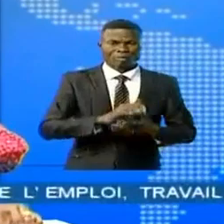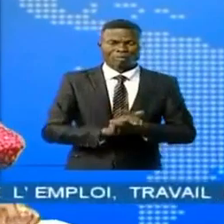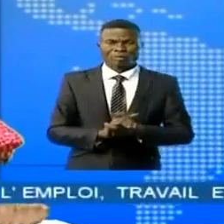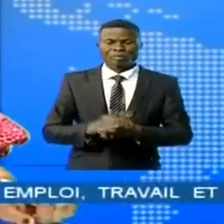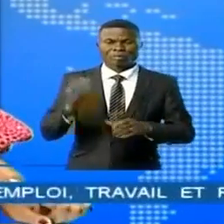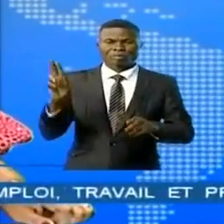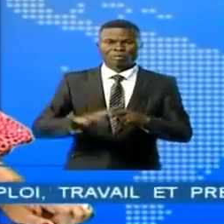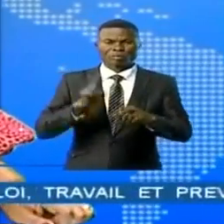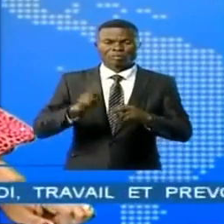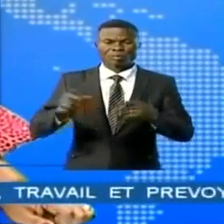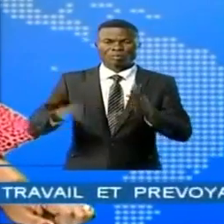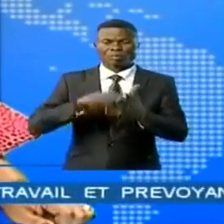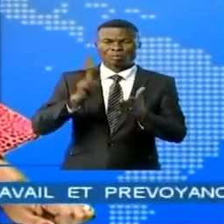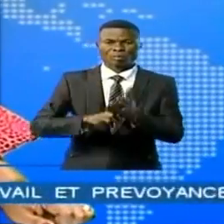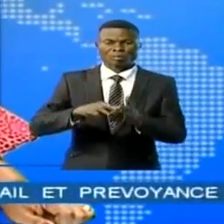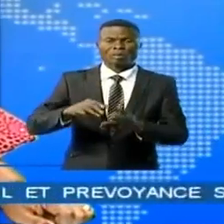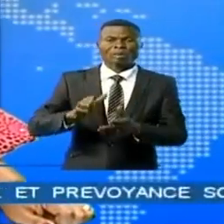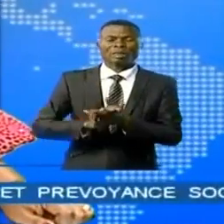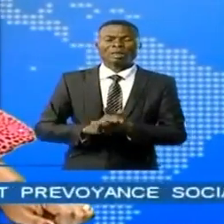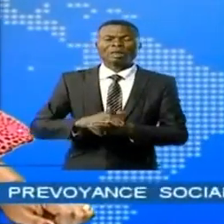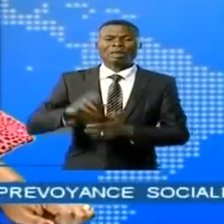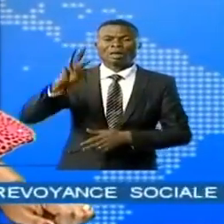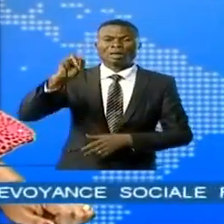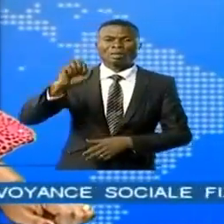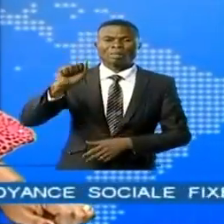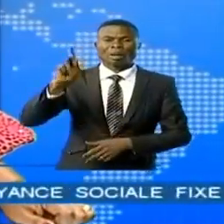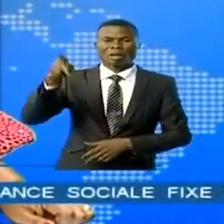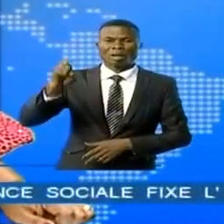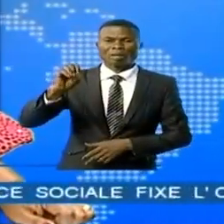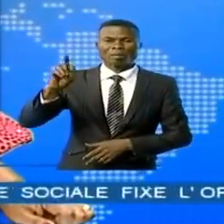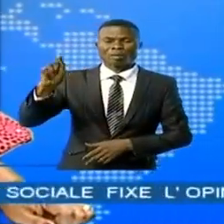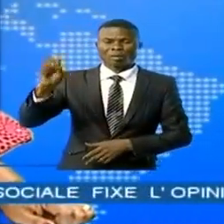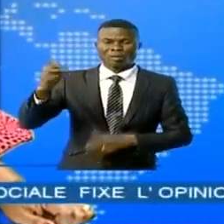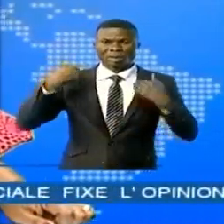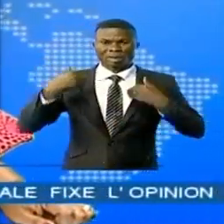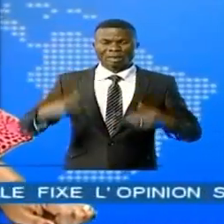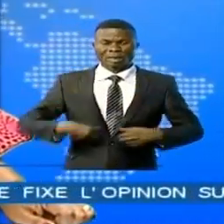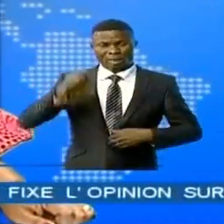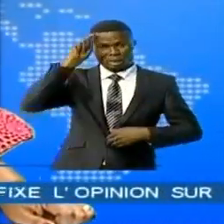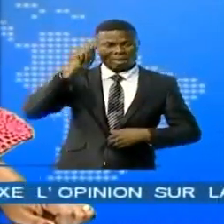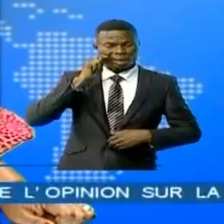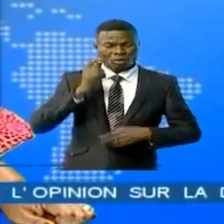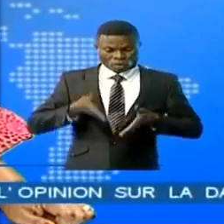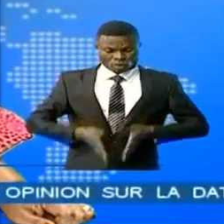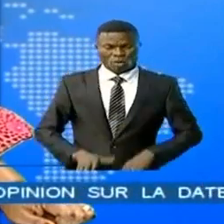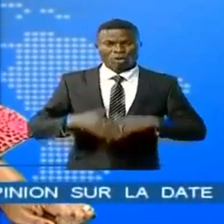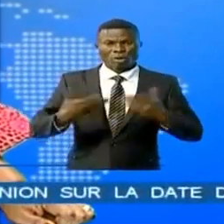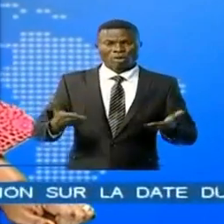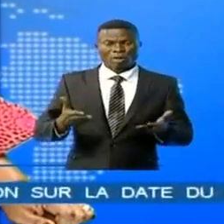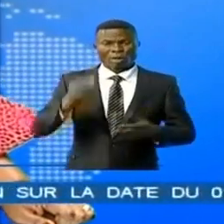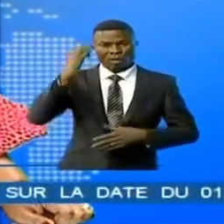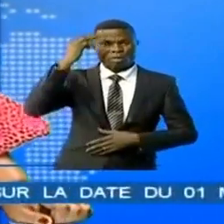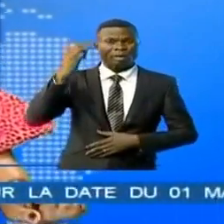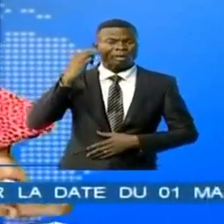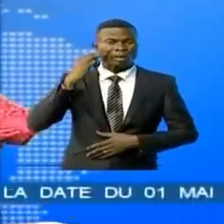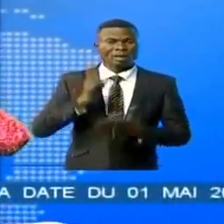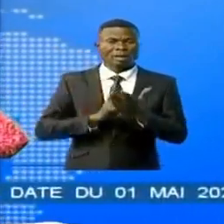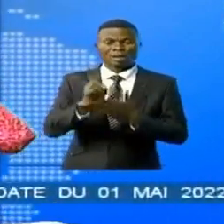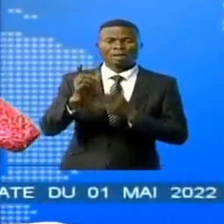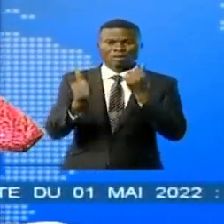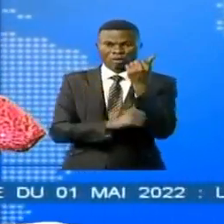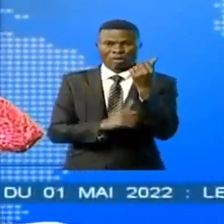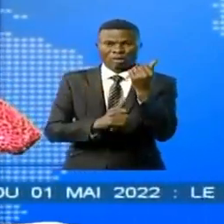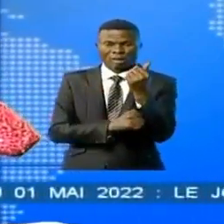de protocole de maputo en république démocratique du congo sur la santé sexuelle et de reproduction le ministre des droits humains a